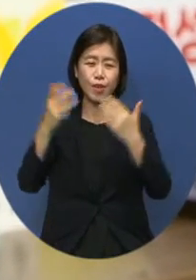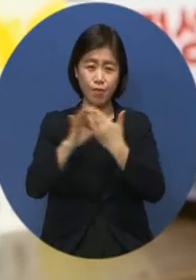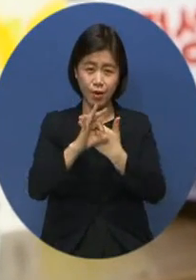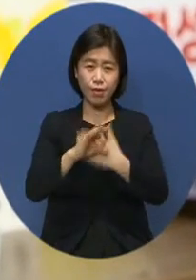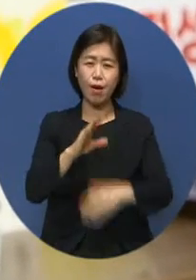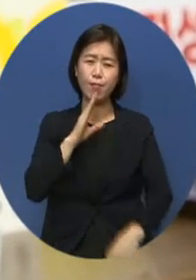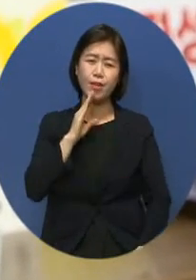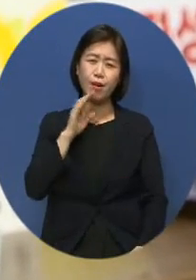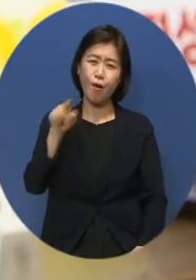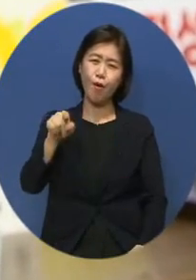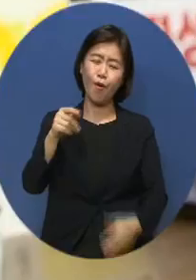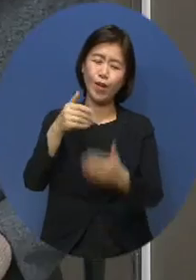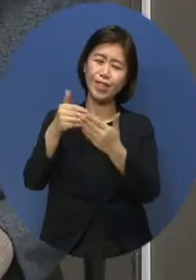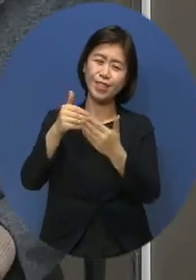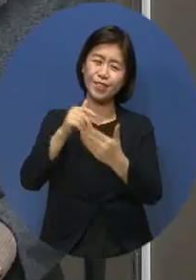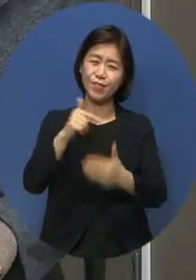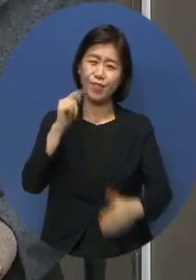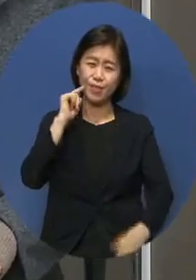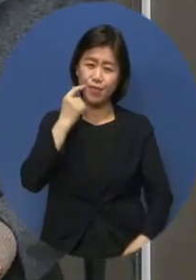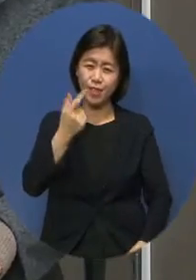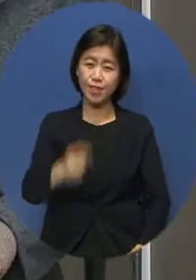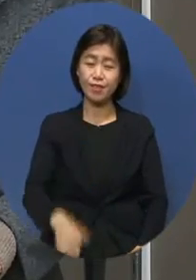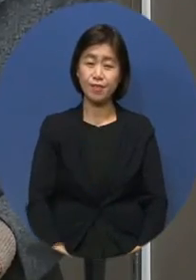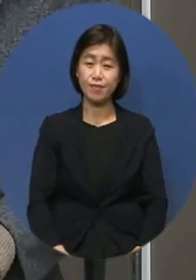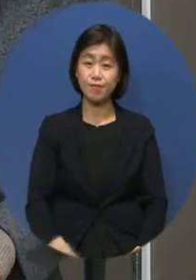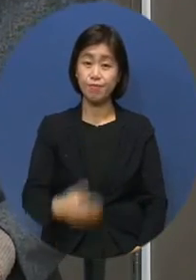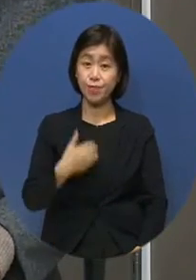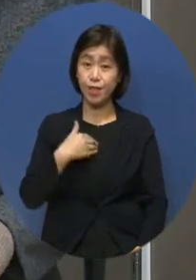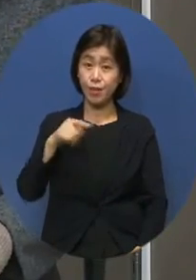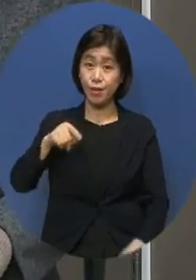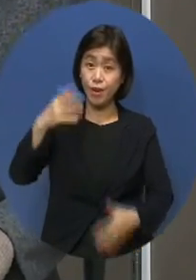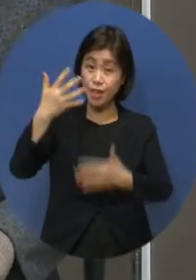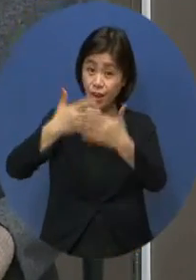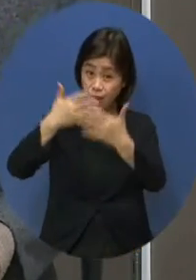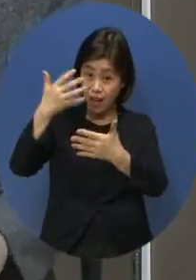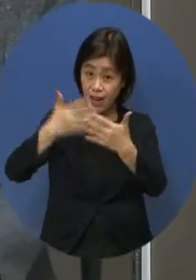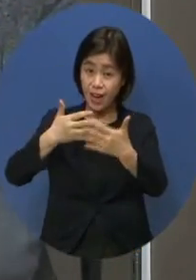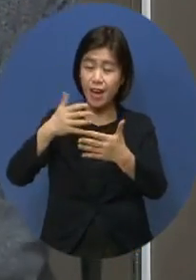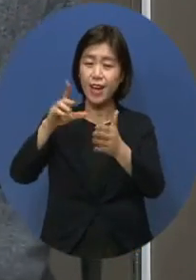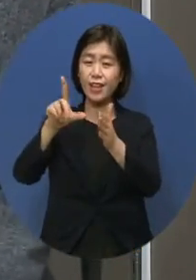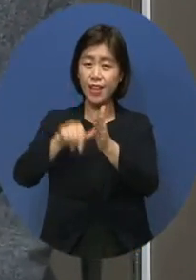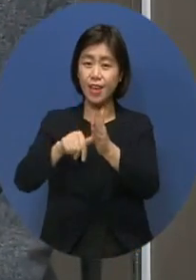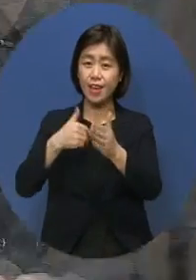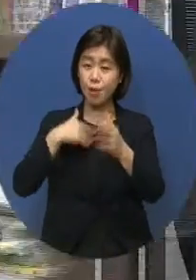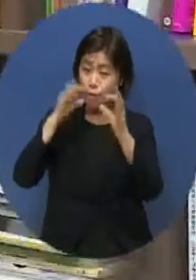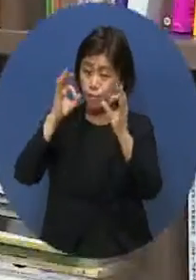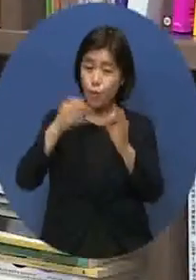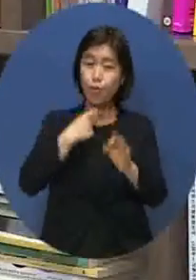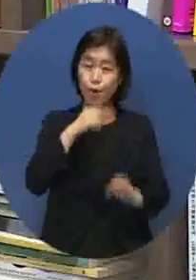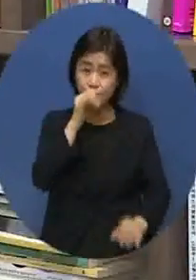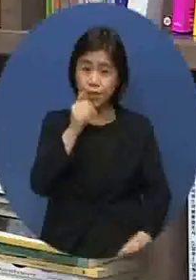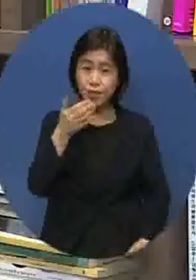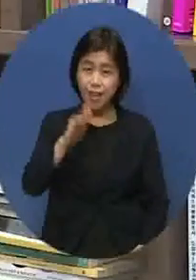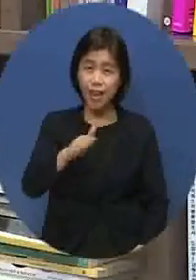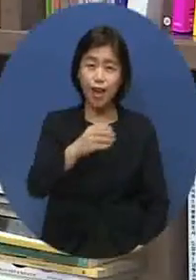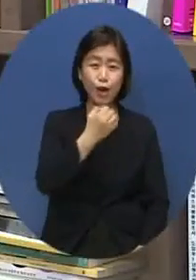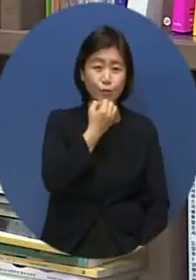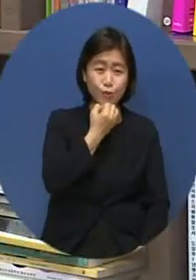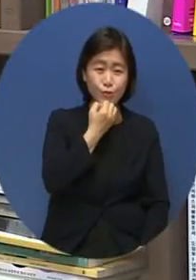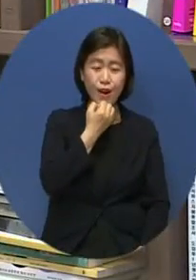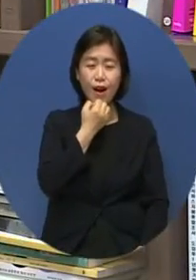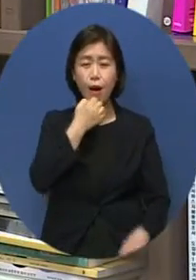네. 예쁘더라고요. 감사합니다. 네, 제가 이제 저도 이 시사회 때 참석을 했었는데 감사합니다. 울다가